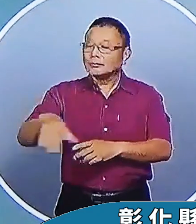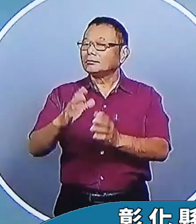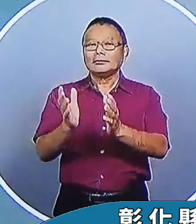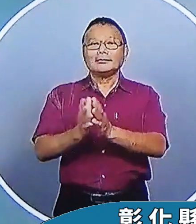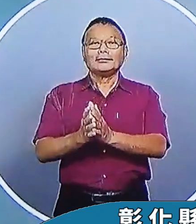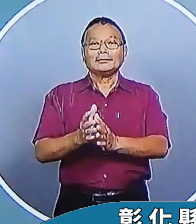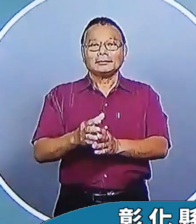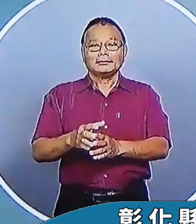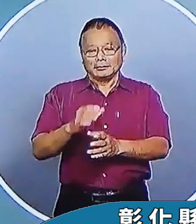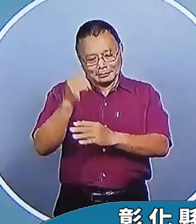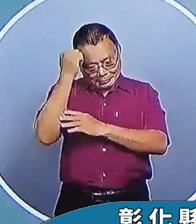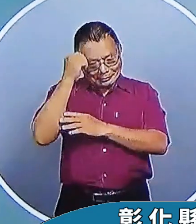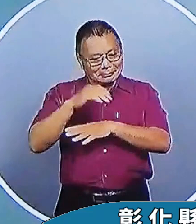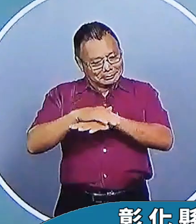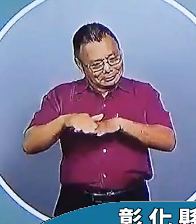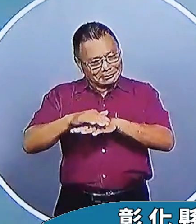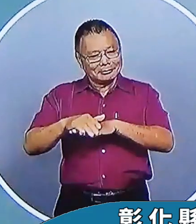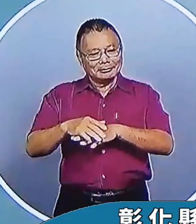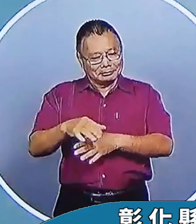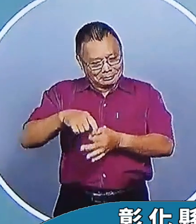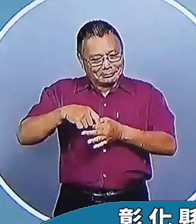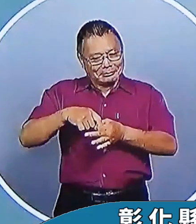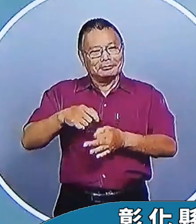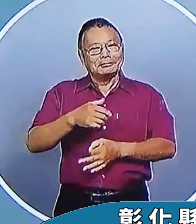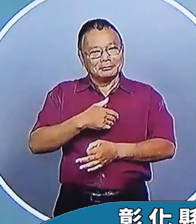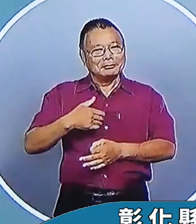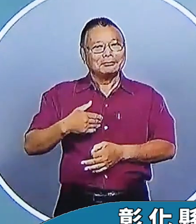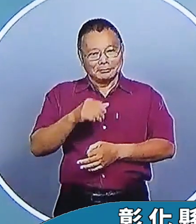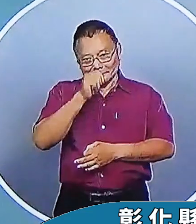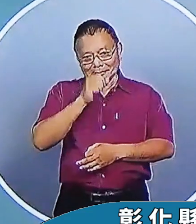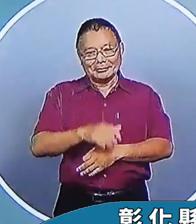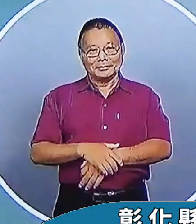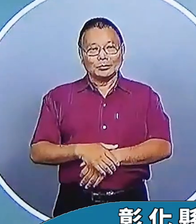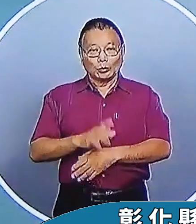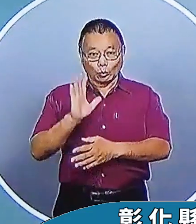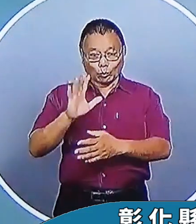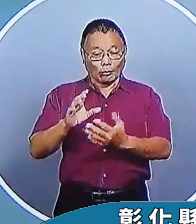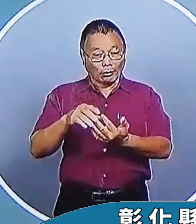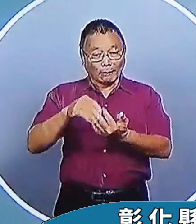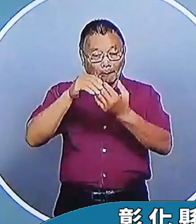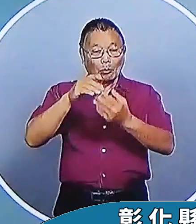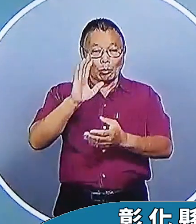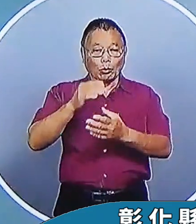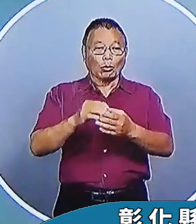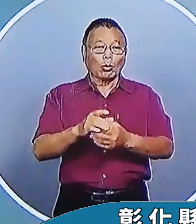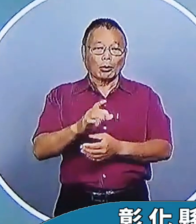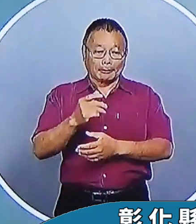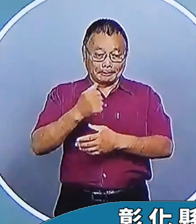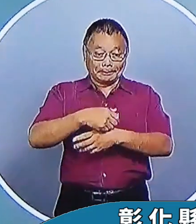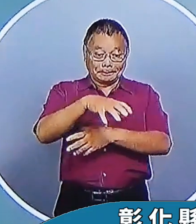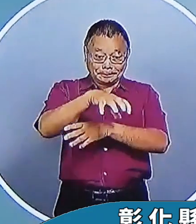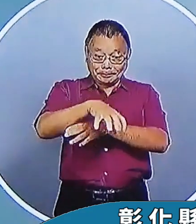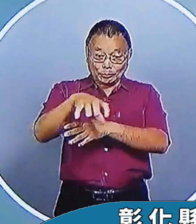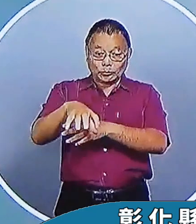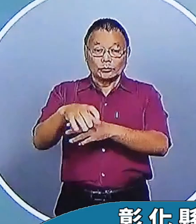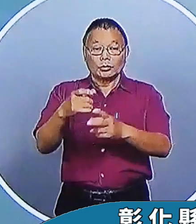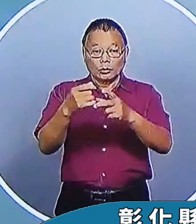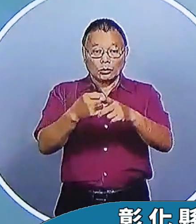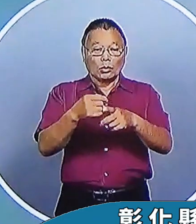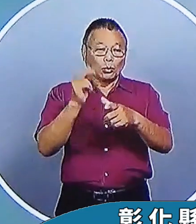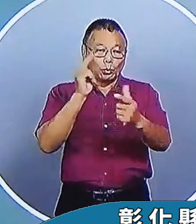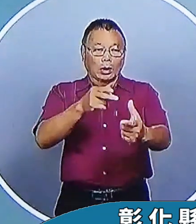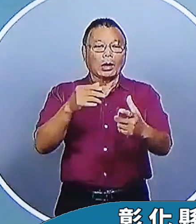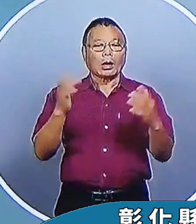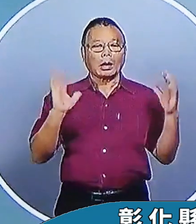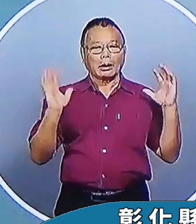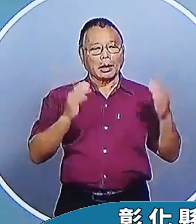拢会当好住、好生活、好趁钱。所以即届我嘛提出，每一乡镇拢爱有一个公共托婴